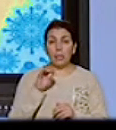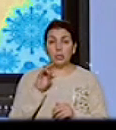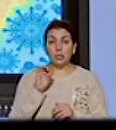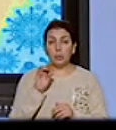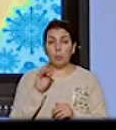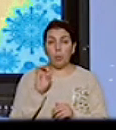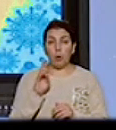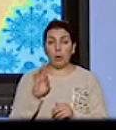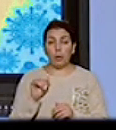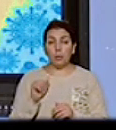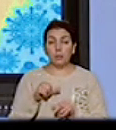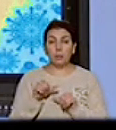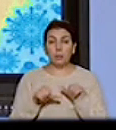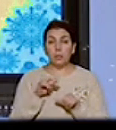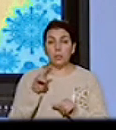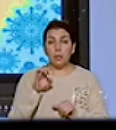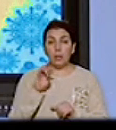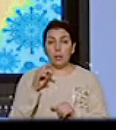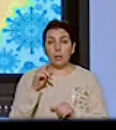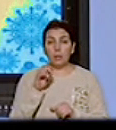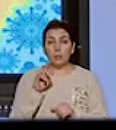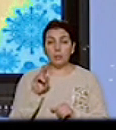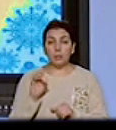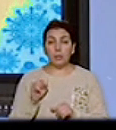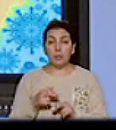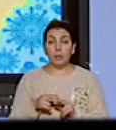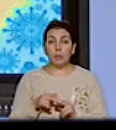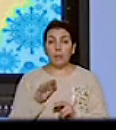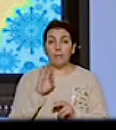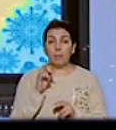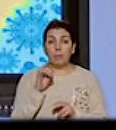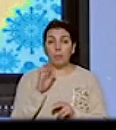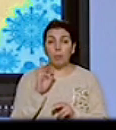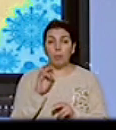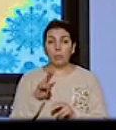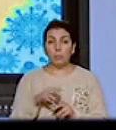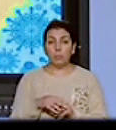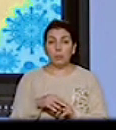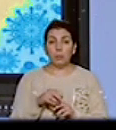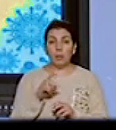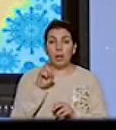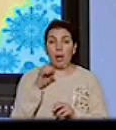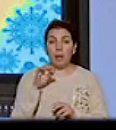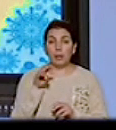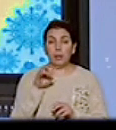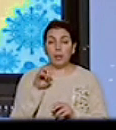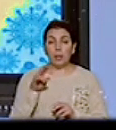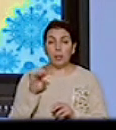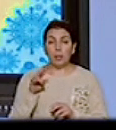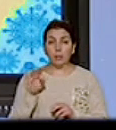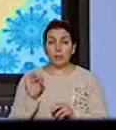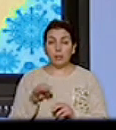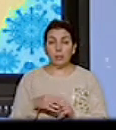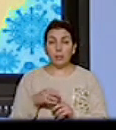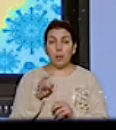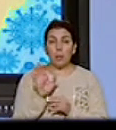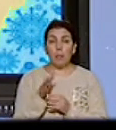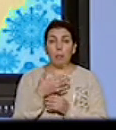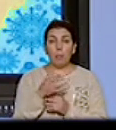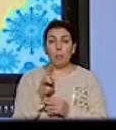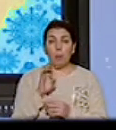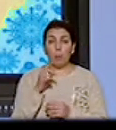лежебока, дангеса, выгнан вон, хайдалды,